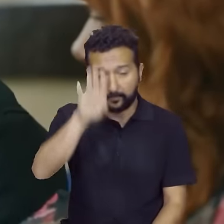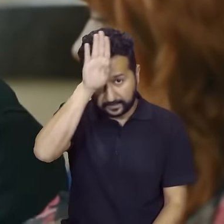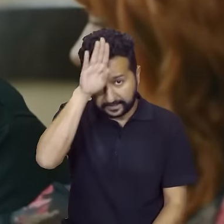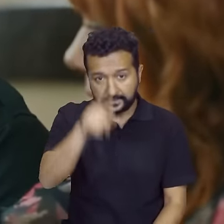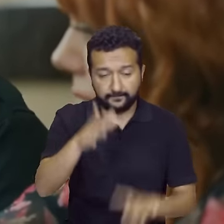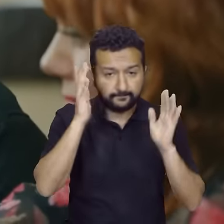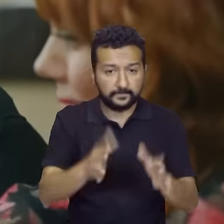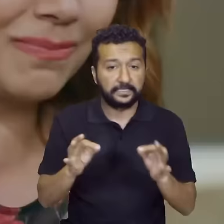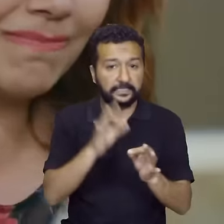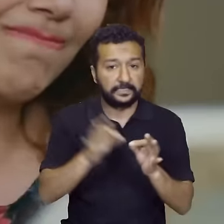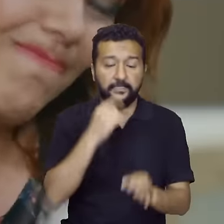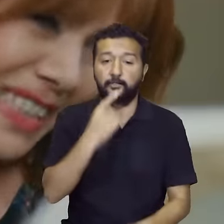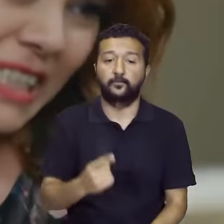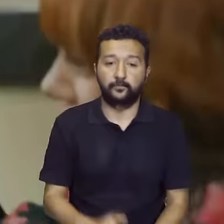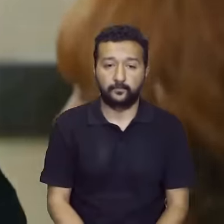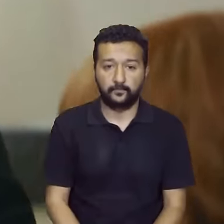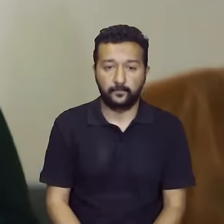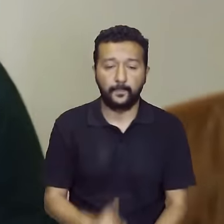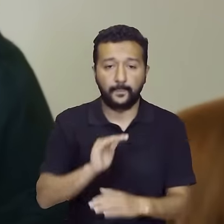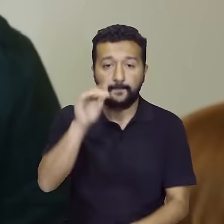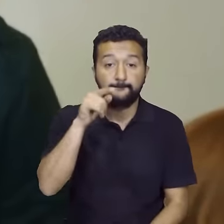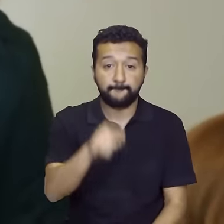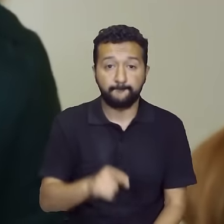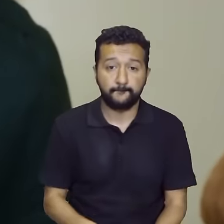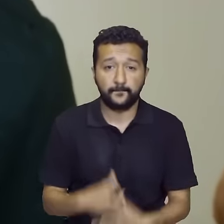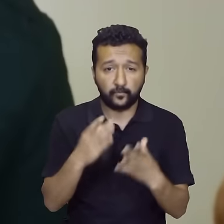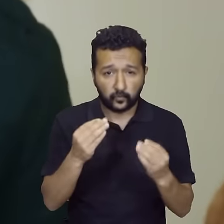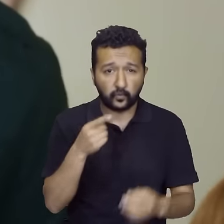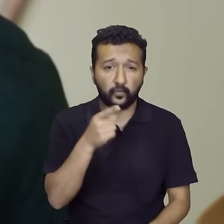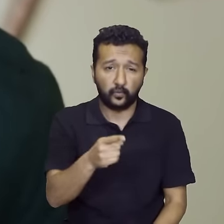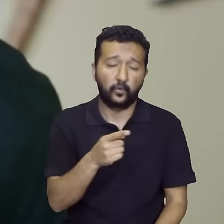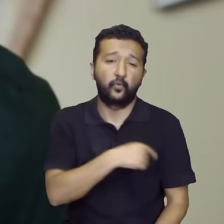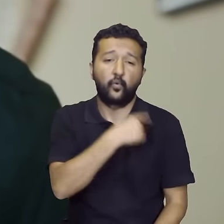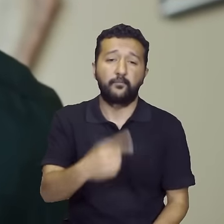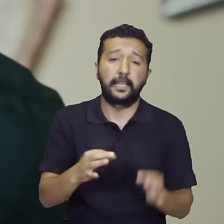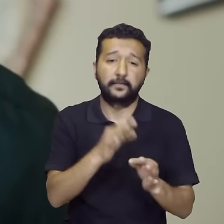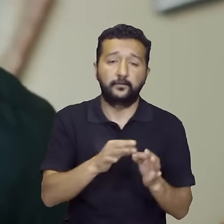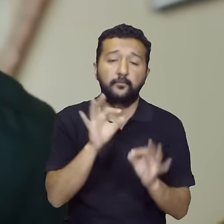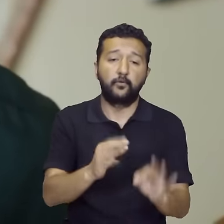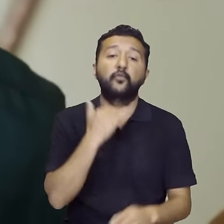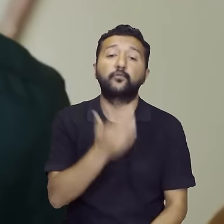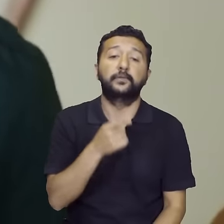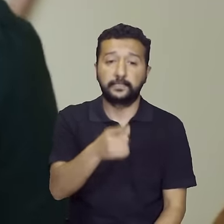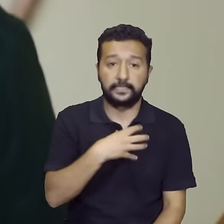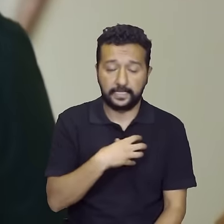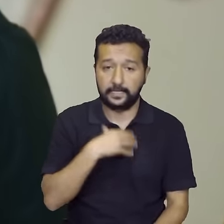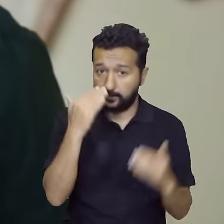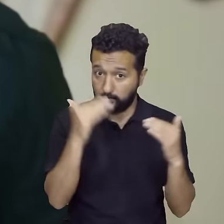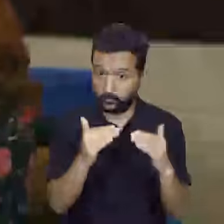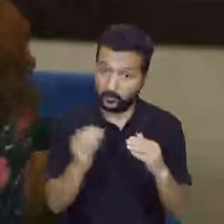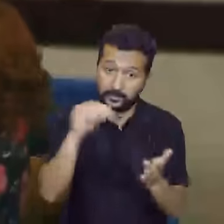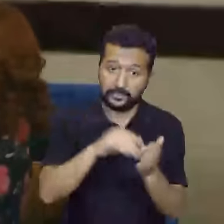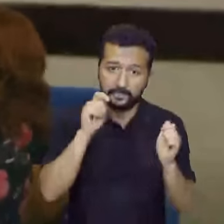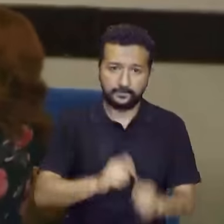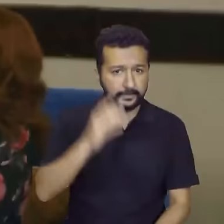paşasını. Ya hayatım çok klasik dikiyorsun ya. Böyle olmaz, biraz kendi yorumunu kat